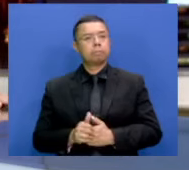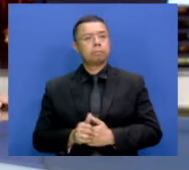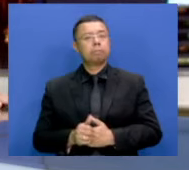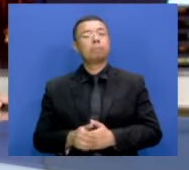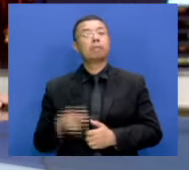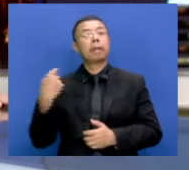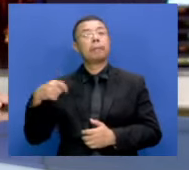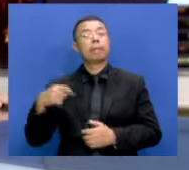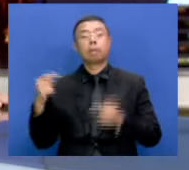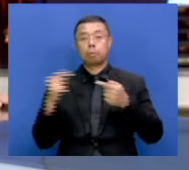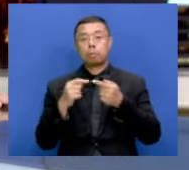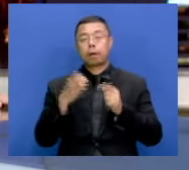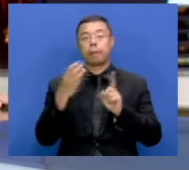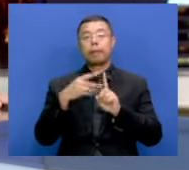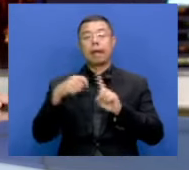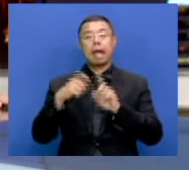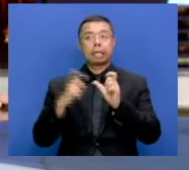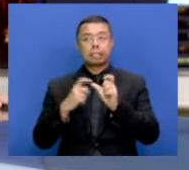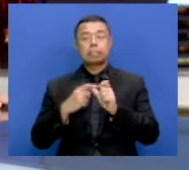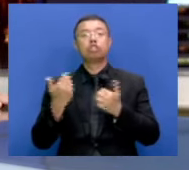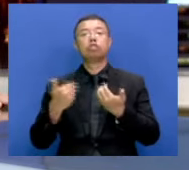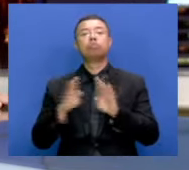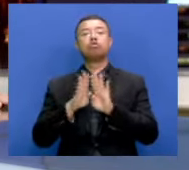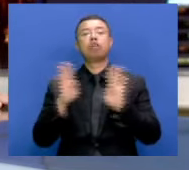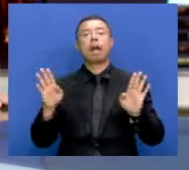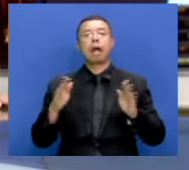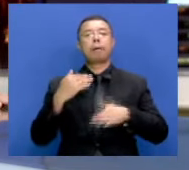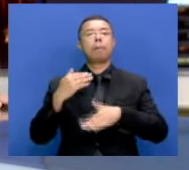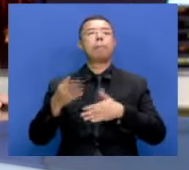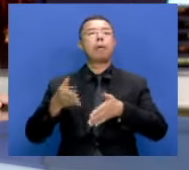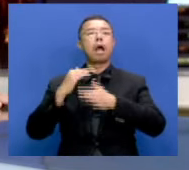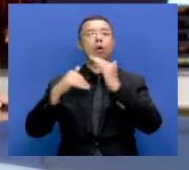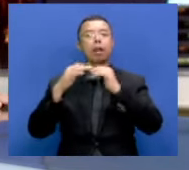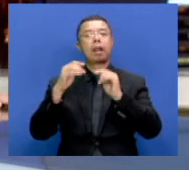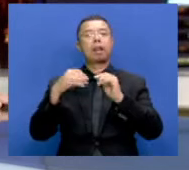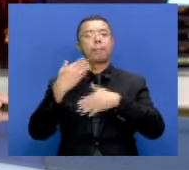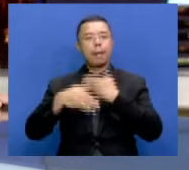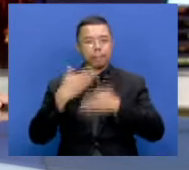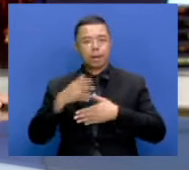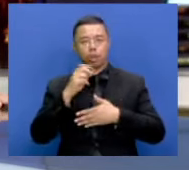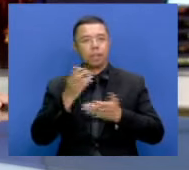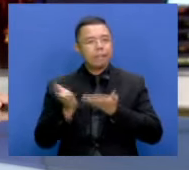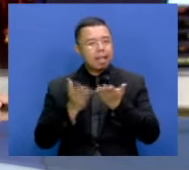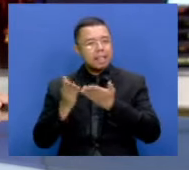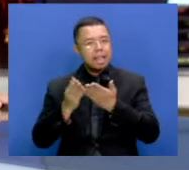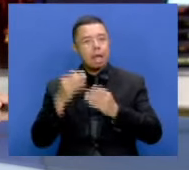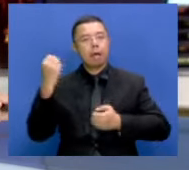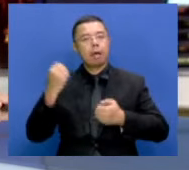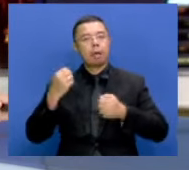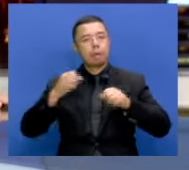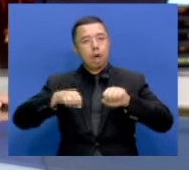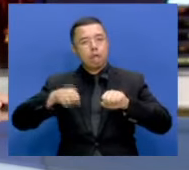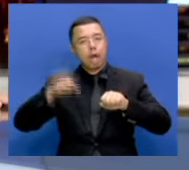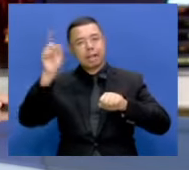Pemirsa, Menteri Perhubungan Budi Karya Sumadi meresmikan pembangunan pabrik VKTR, fasilitas kendaraan listrik komersial pertama di